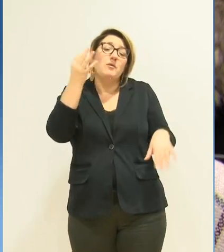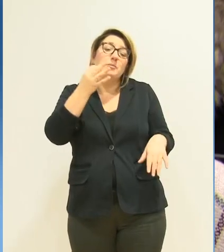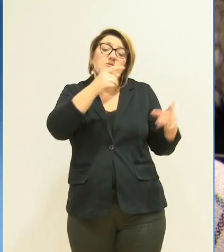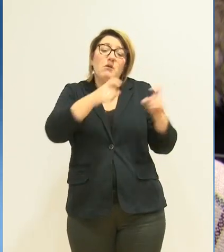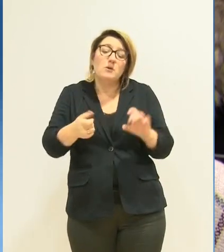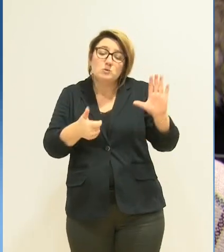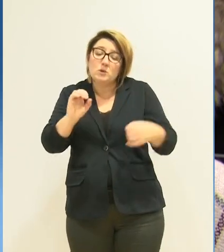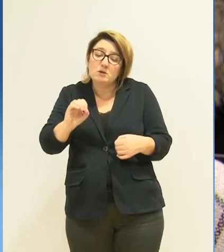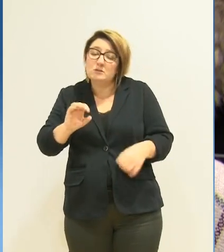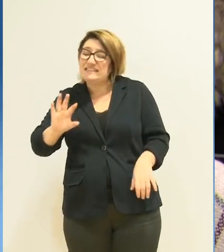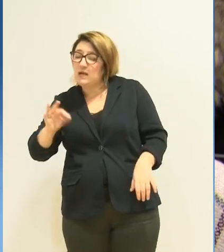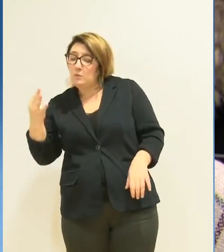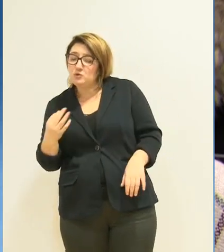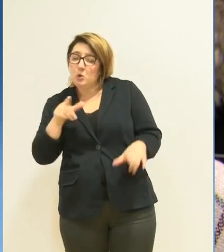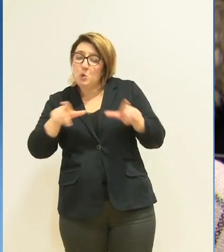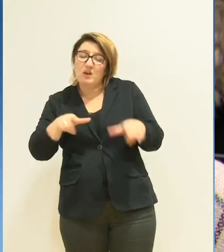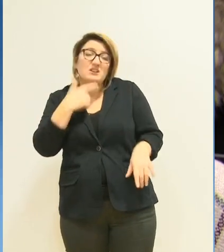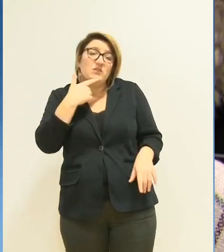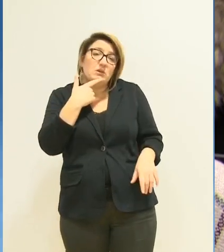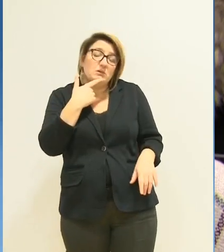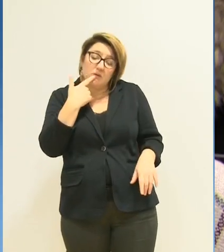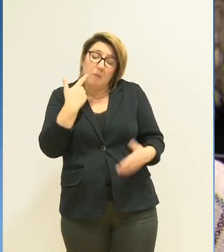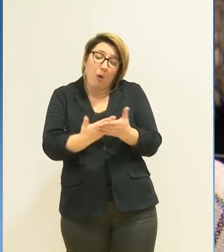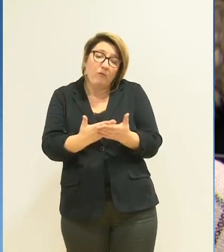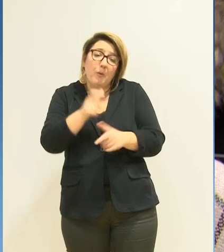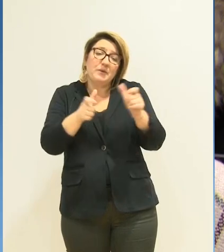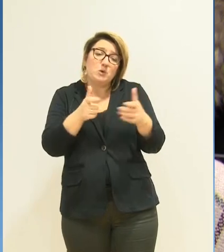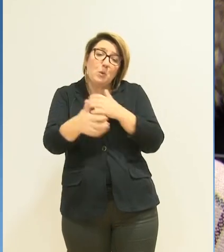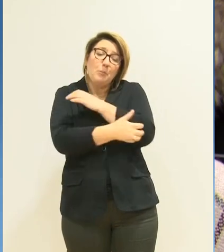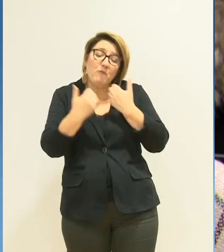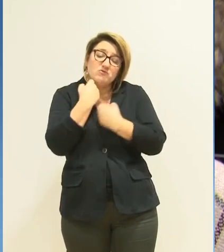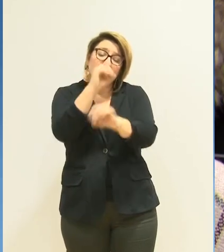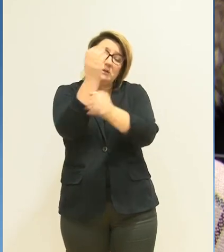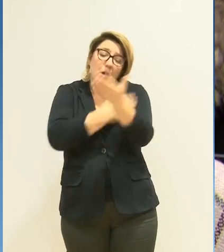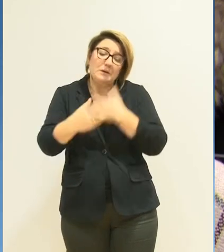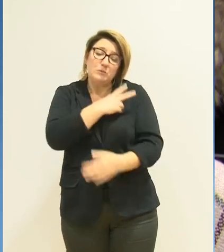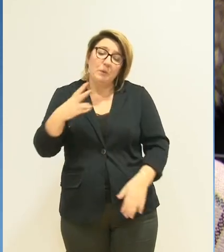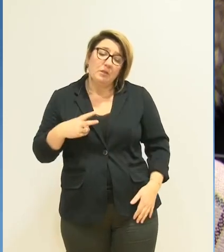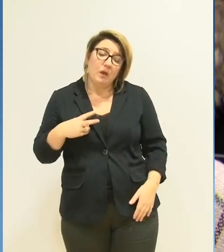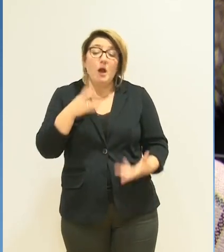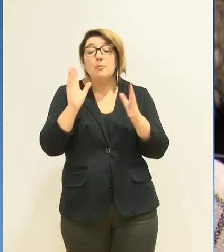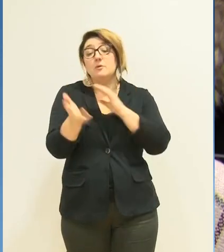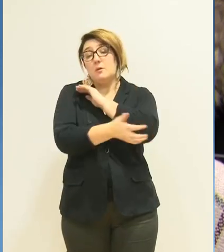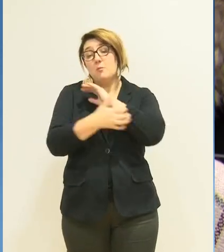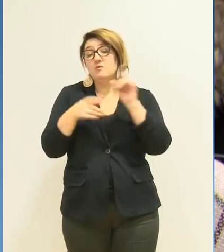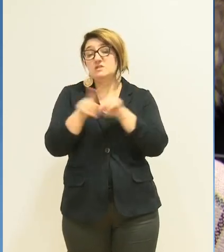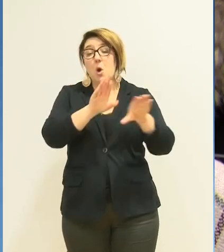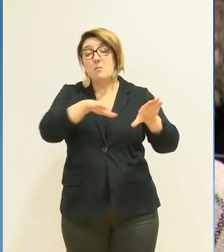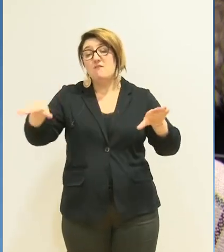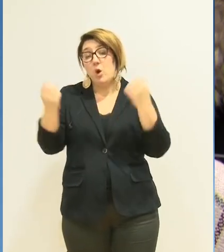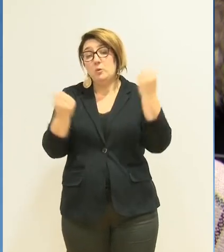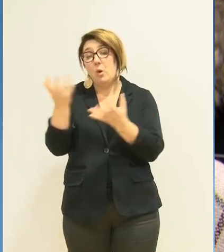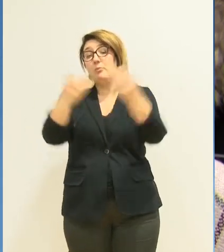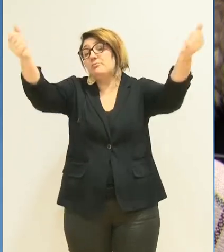60 voire 50% locataire si c'est pas chasser dépôt vous a peut-être une autre ils sont peut-être pas pour israël c'est possible comme avec les voitures ça ça marche très